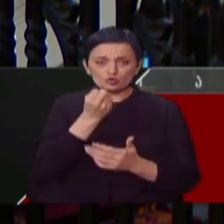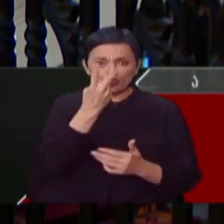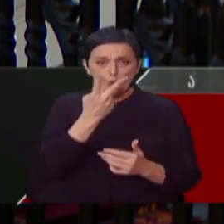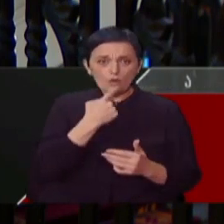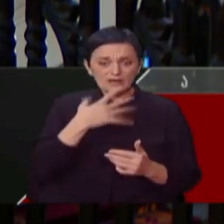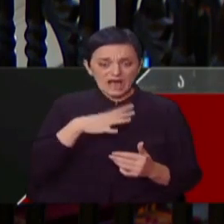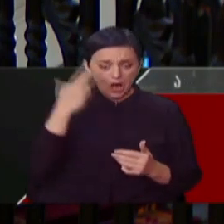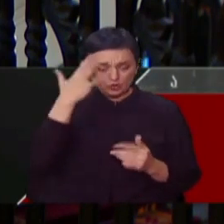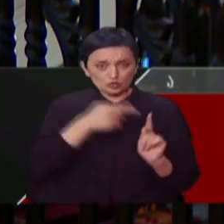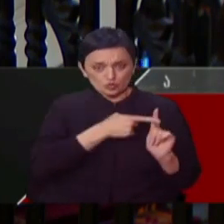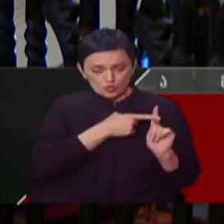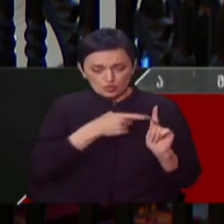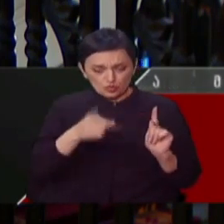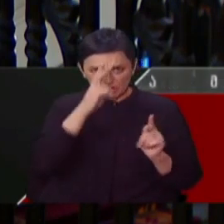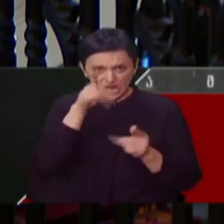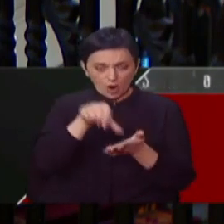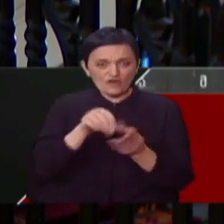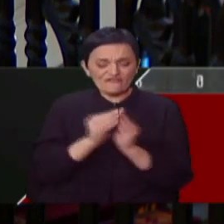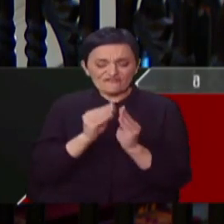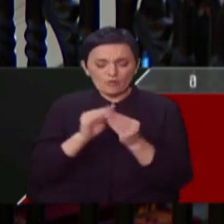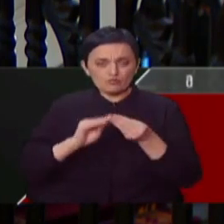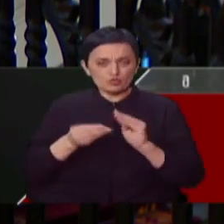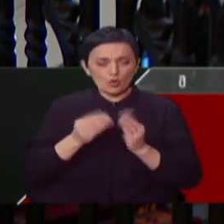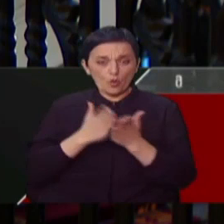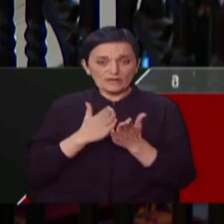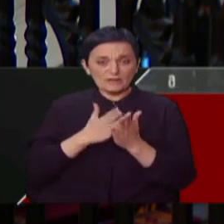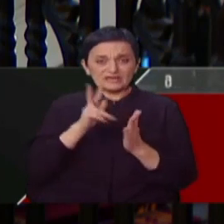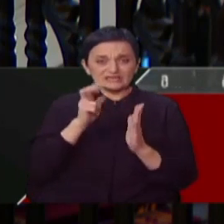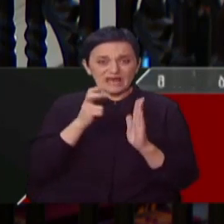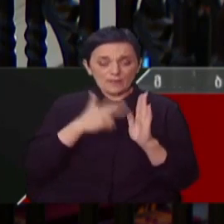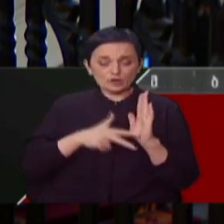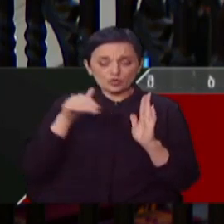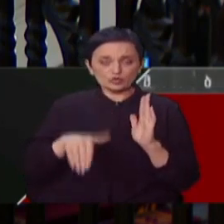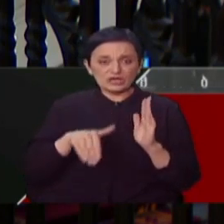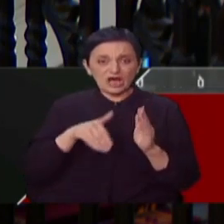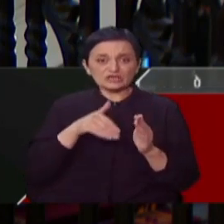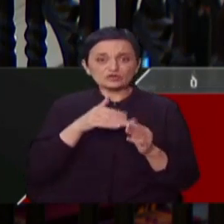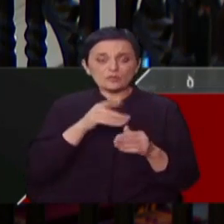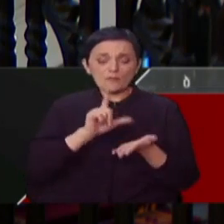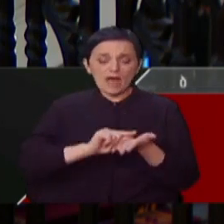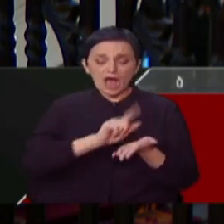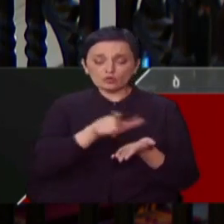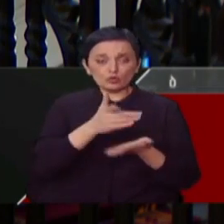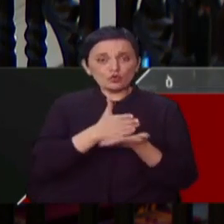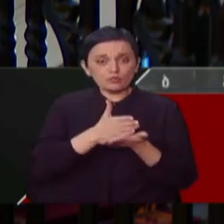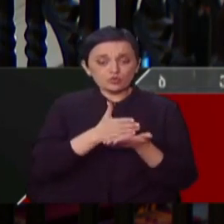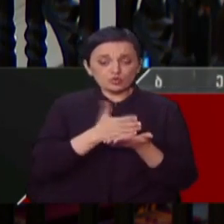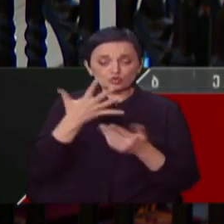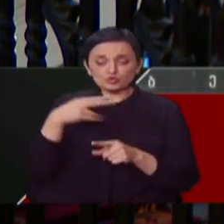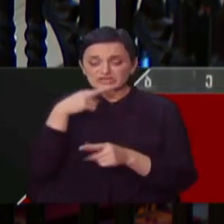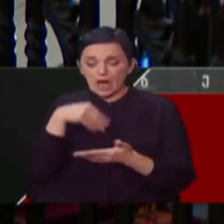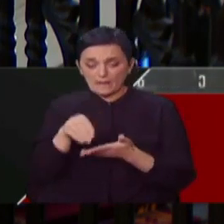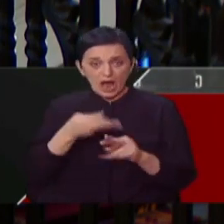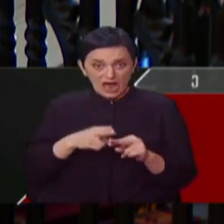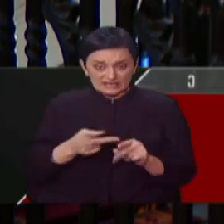არის ქართული ოცნება ხელისუფლებაში, კვლავ პრობლემა აქვს 380,000 პენსიონერს პური იყიდოს თუ წამალი იყიდოს. ოღონდ